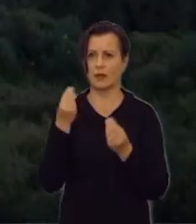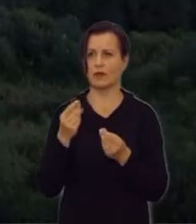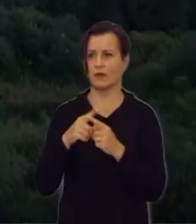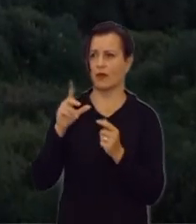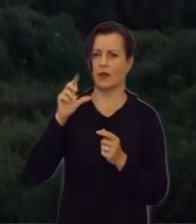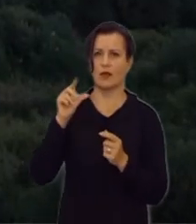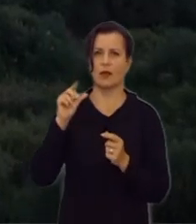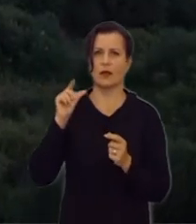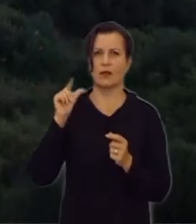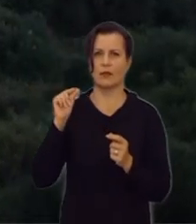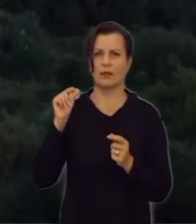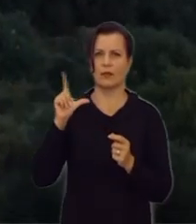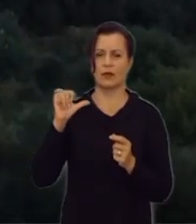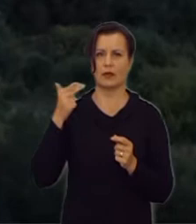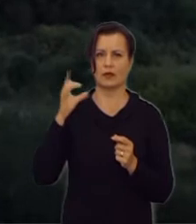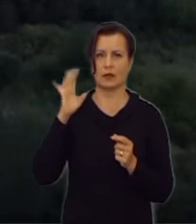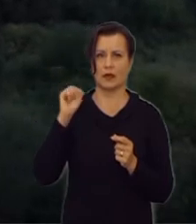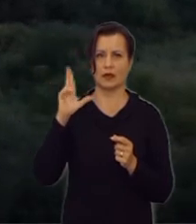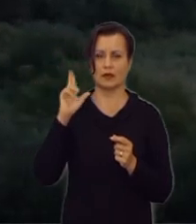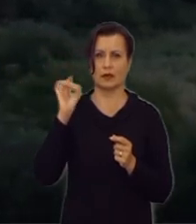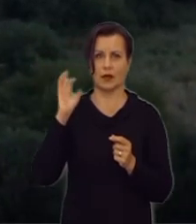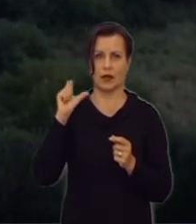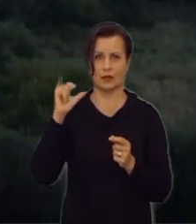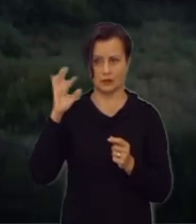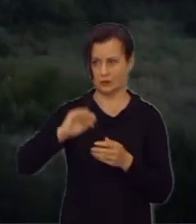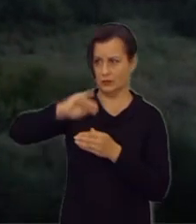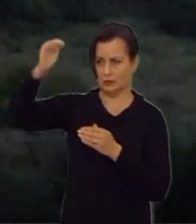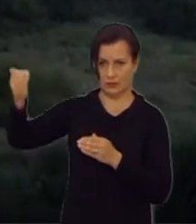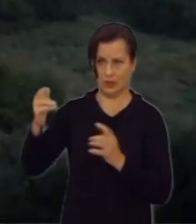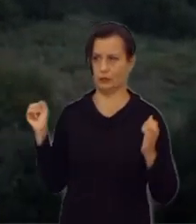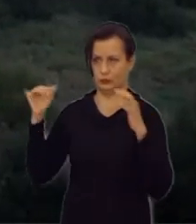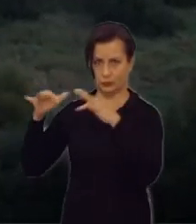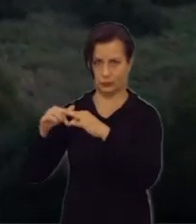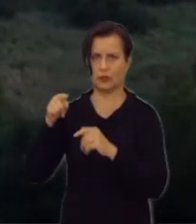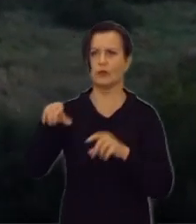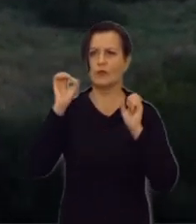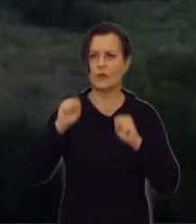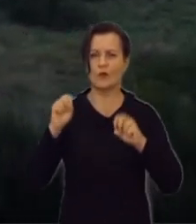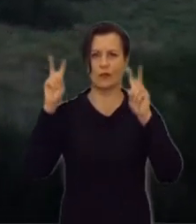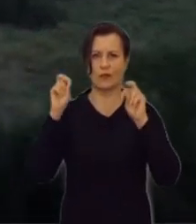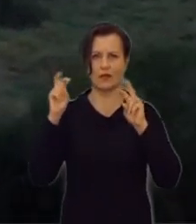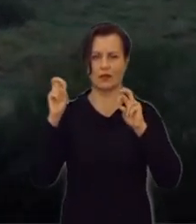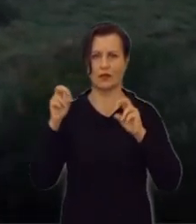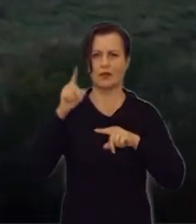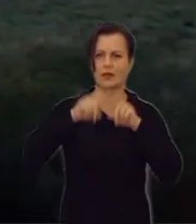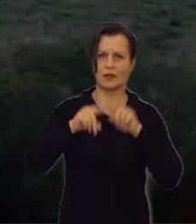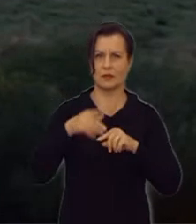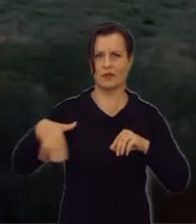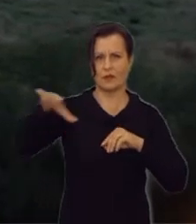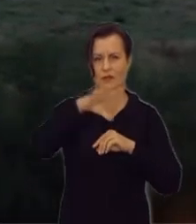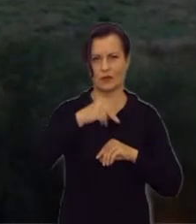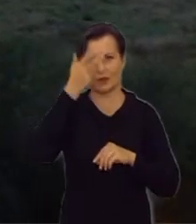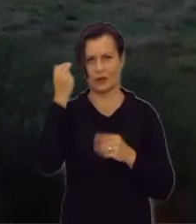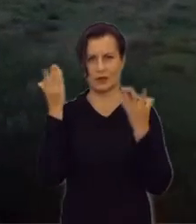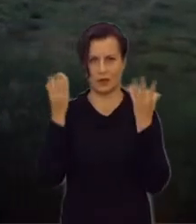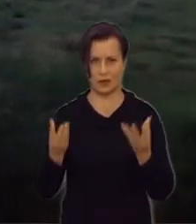aš tai galvoju, kad čia galima būtų pavadinti ir lietuvių, ir visų lietuvių giminių dieną. Baltų sąšauką, toks